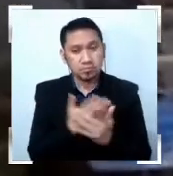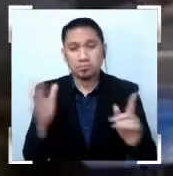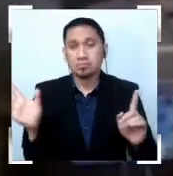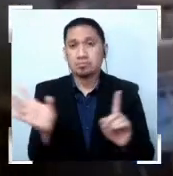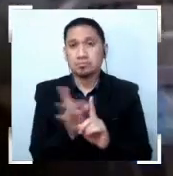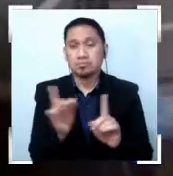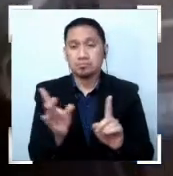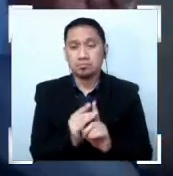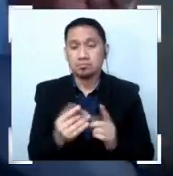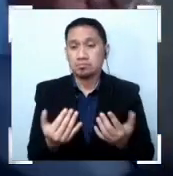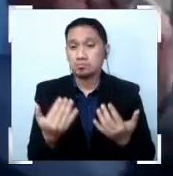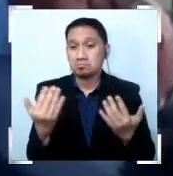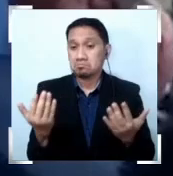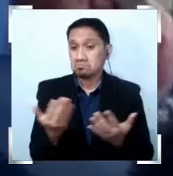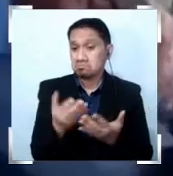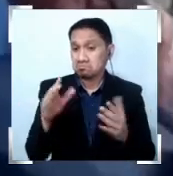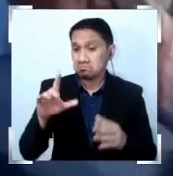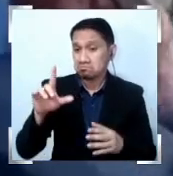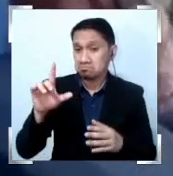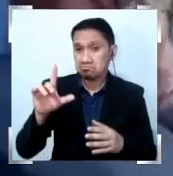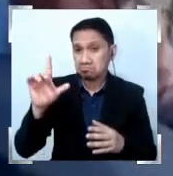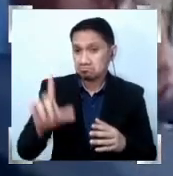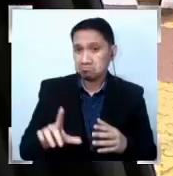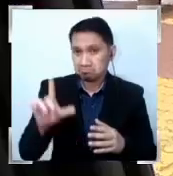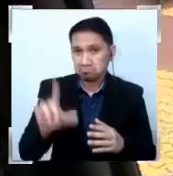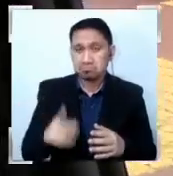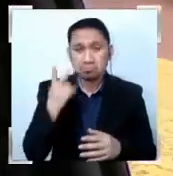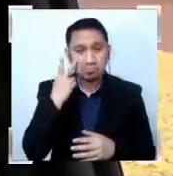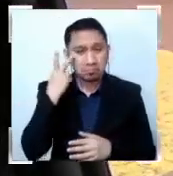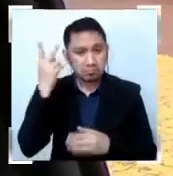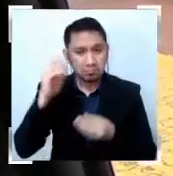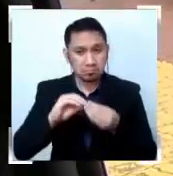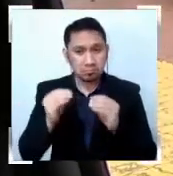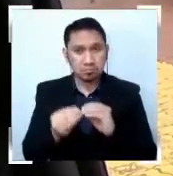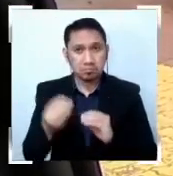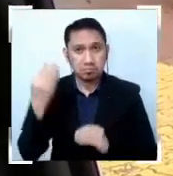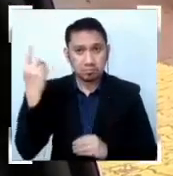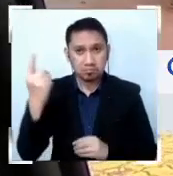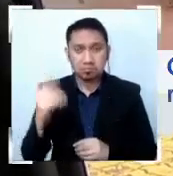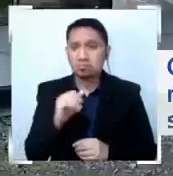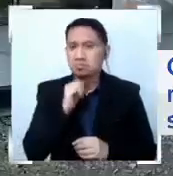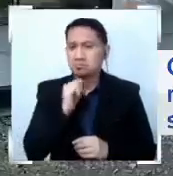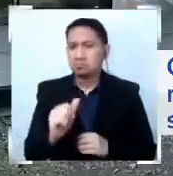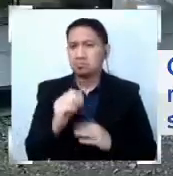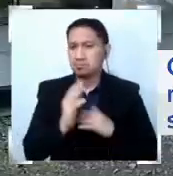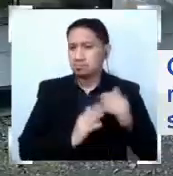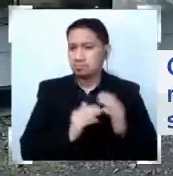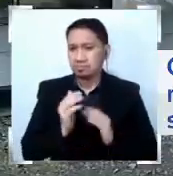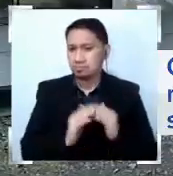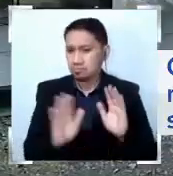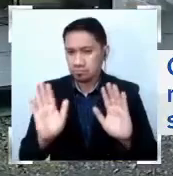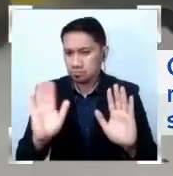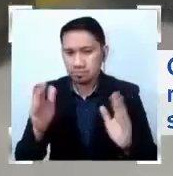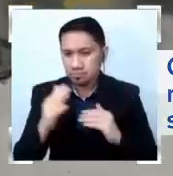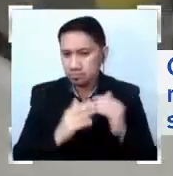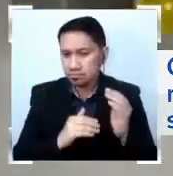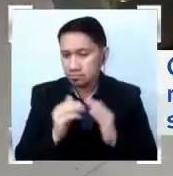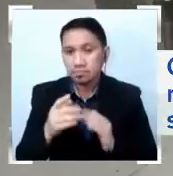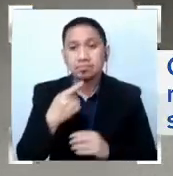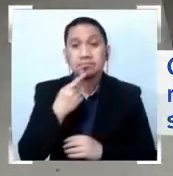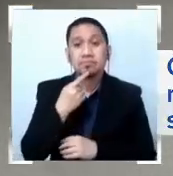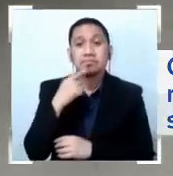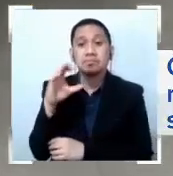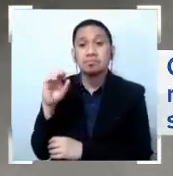active cases sa 28,660. Pero hindi pa rin dapat magpakampante, lalo't ayon sa Okta Research, posibleng